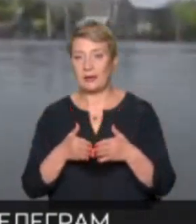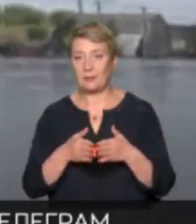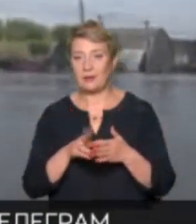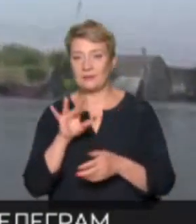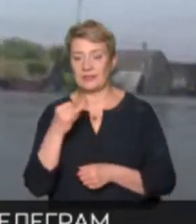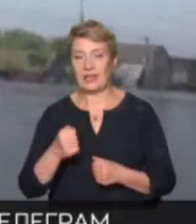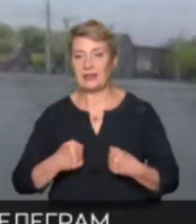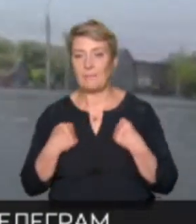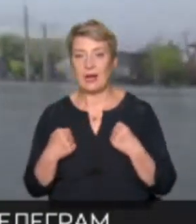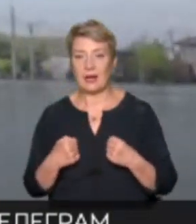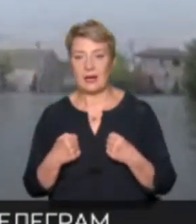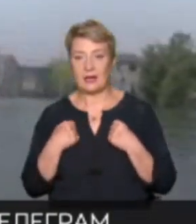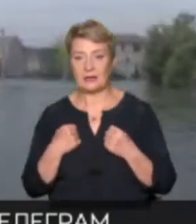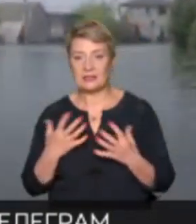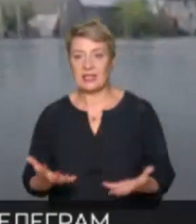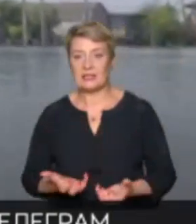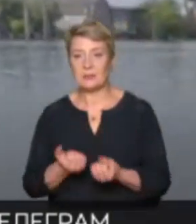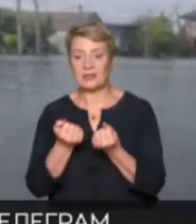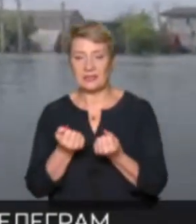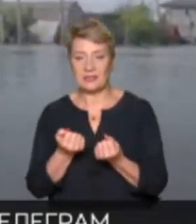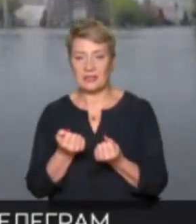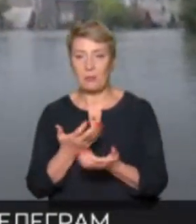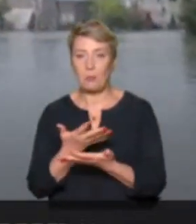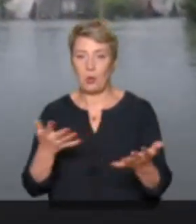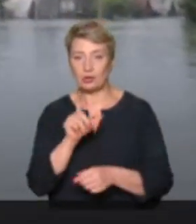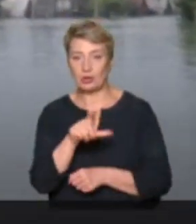намагається спасти якомога більше людей і тварин.